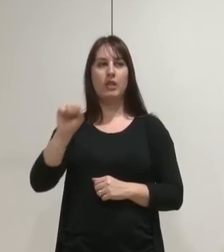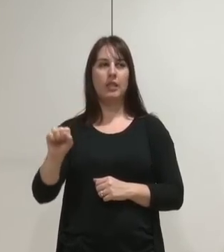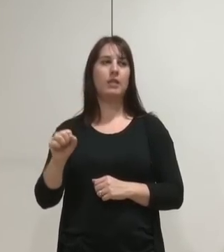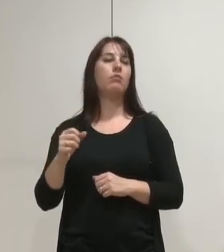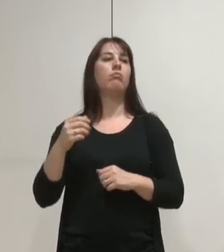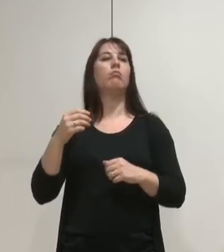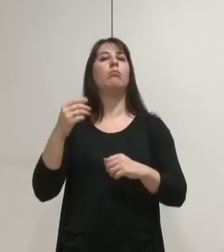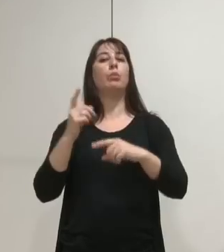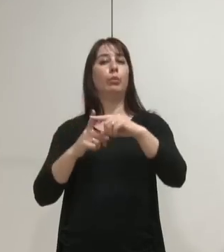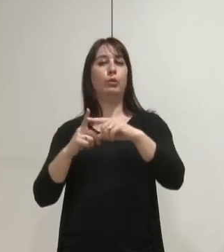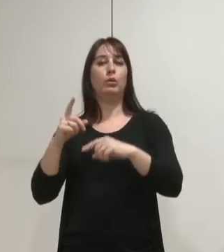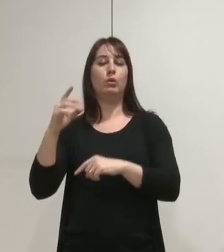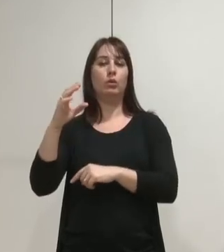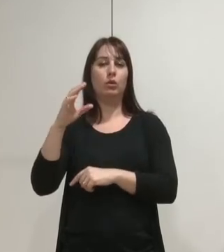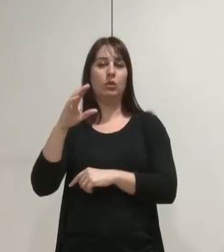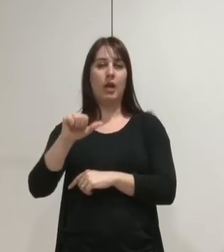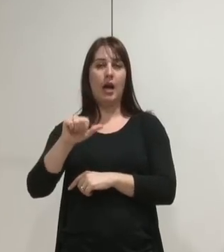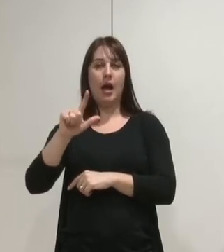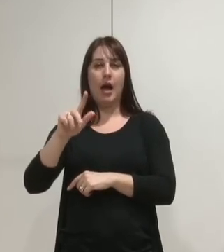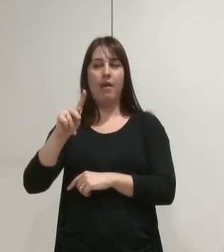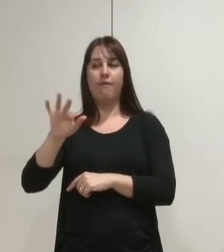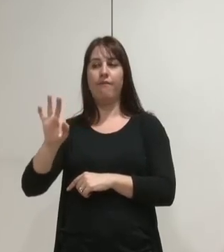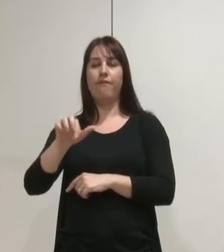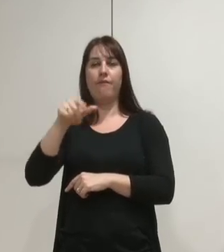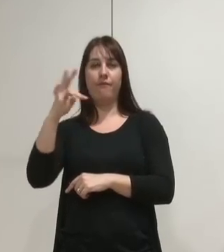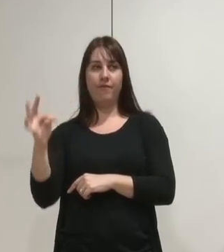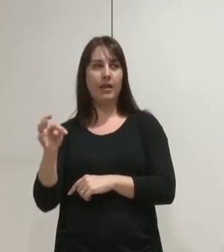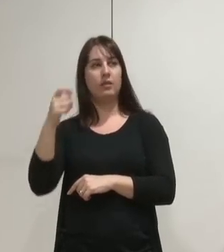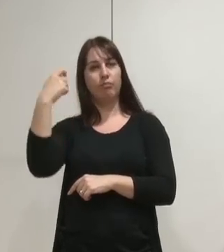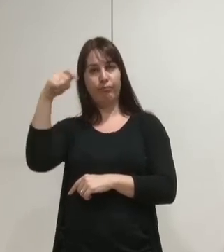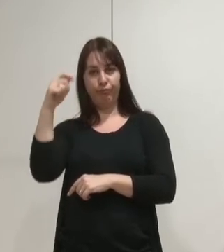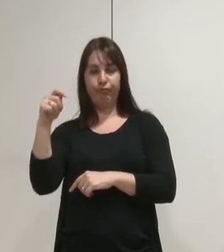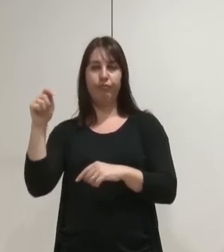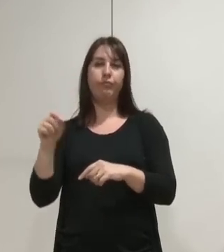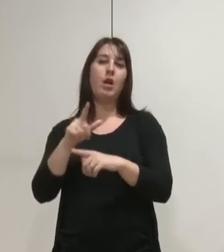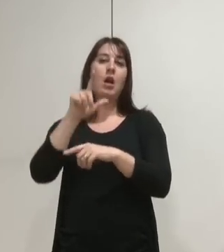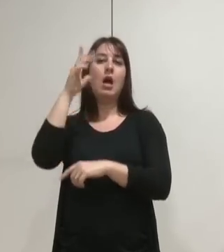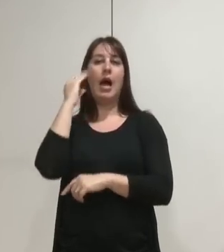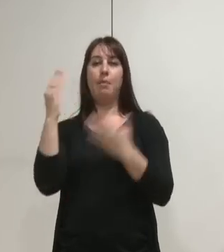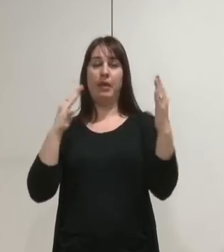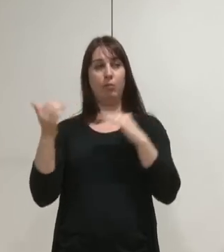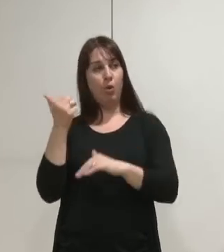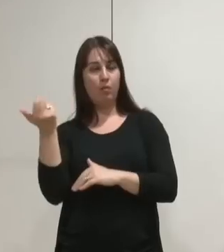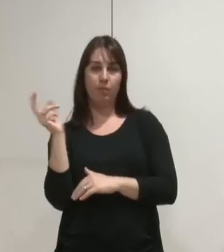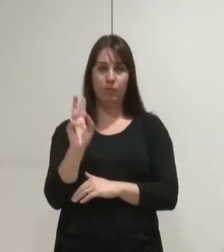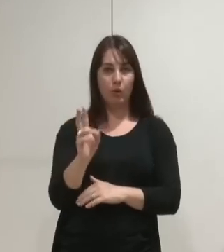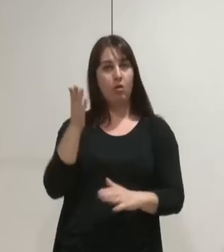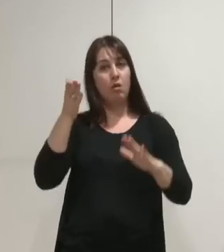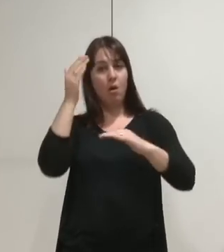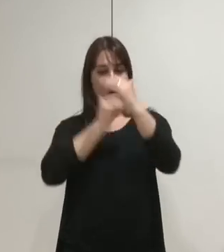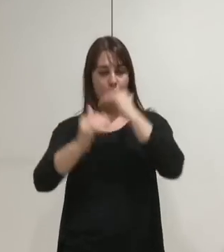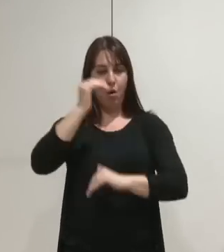président d'alpexo ont annoncé récemment la reprise en main de la gestion interne du site grâce au plan